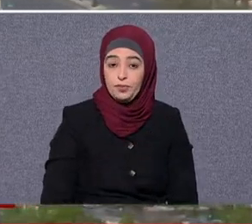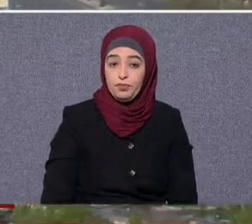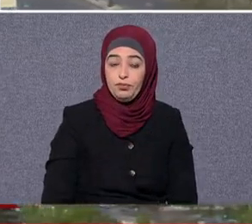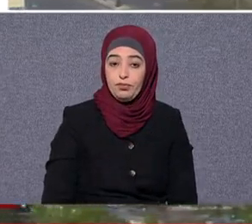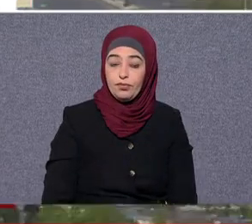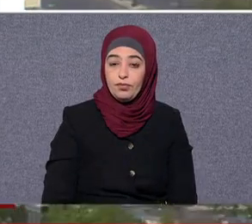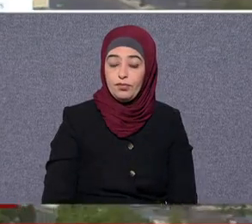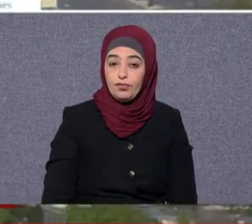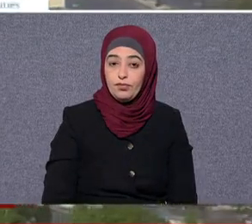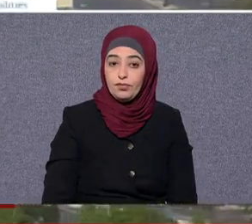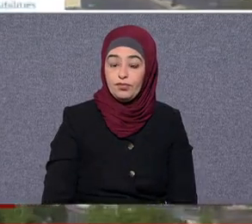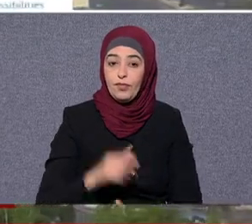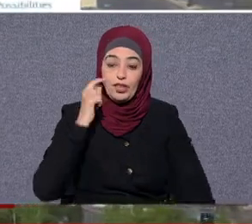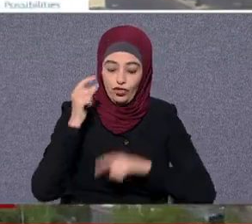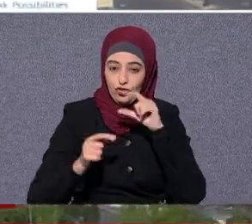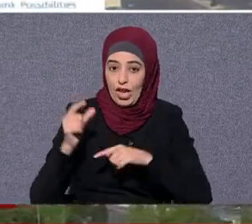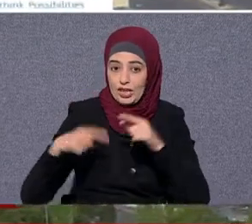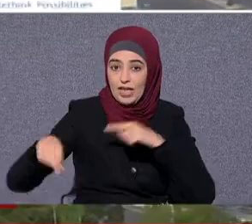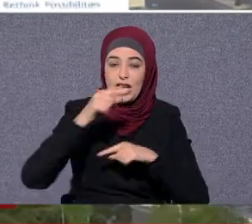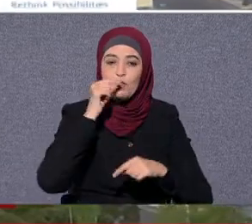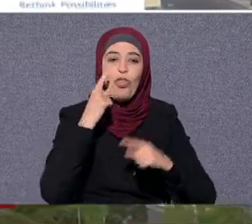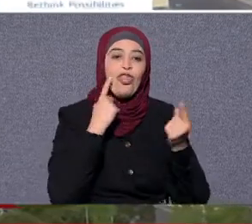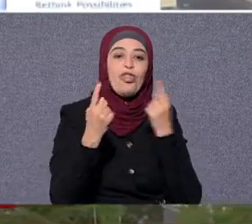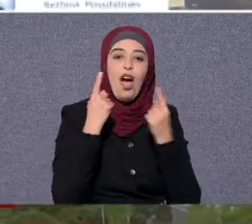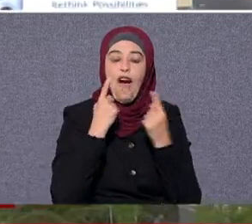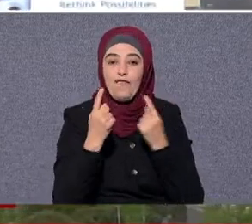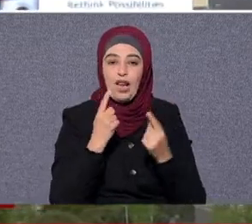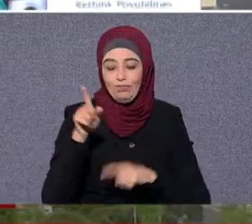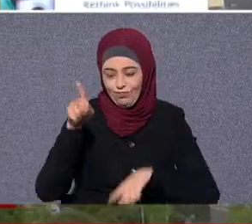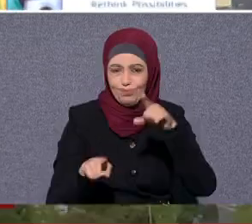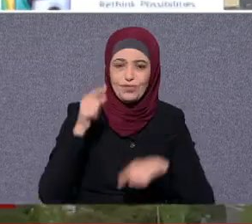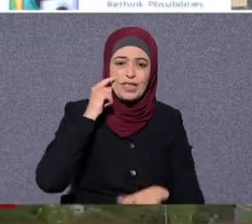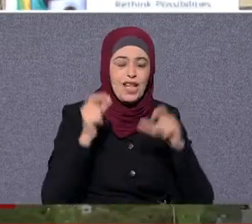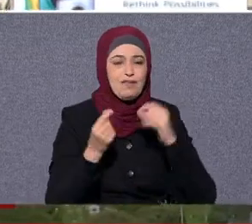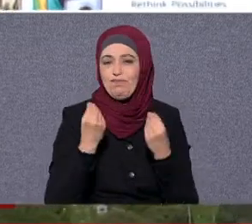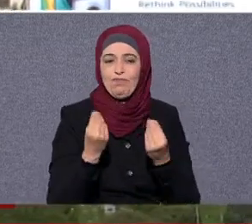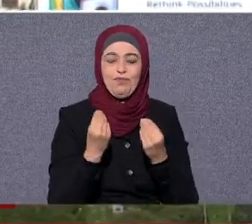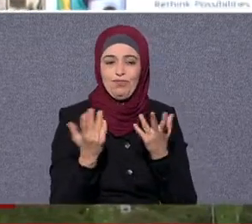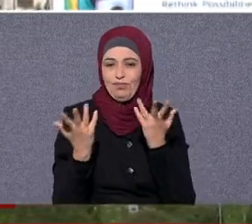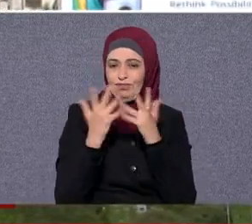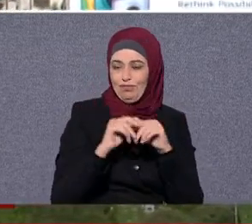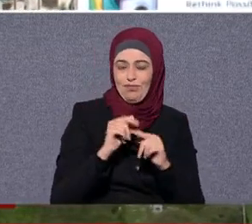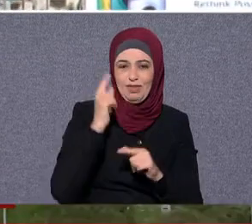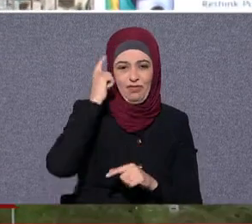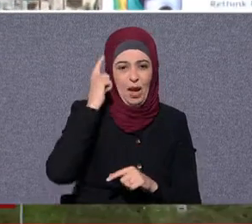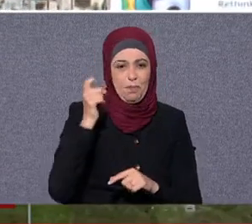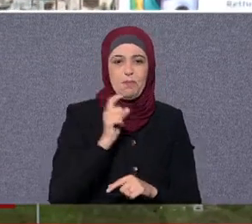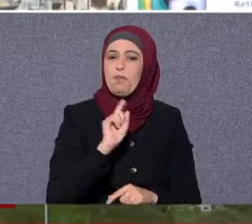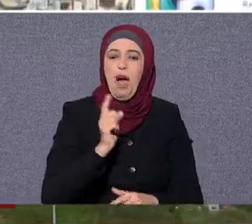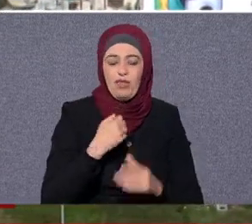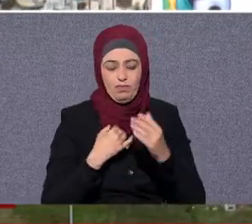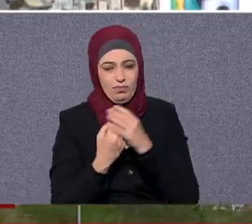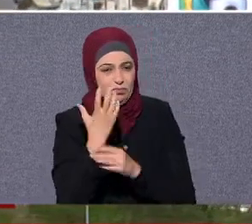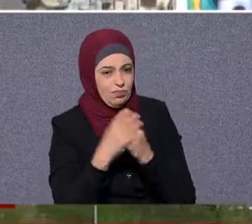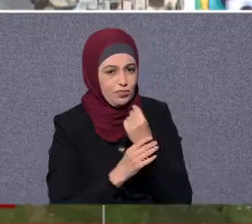يعني حتى بين البشر أصبحت ثقافة. طبعا بعض الناس لا يلتزمون بارتداء الكمامة